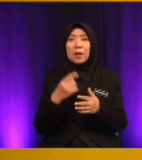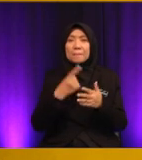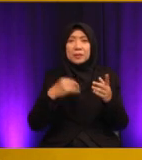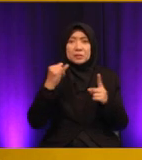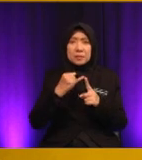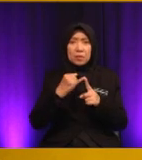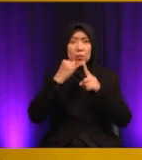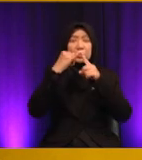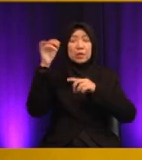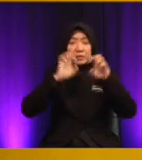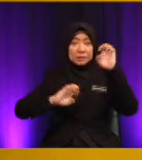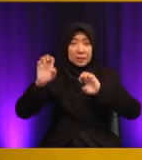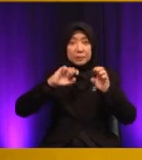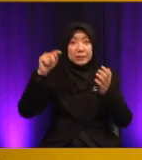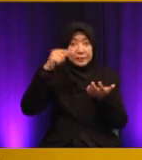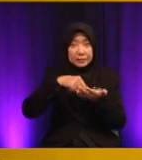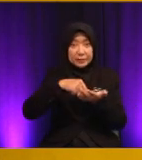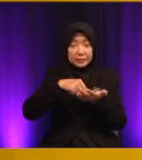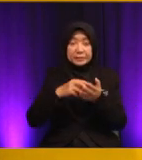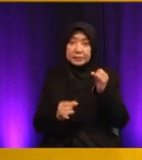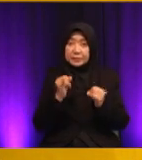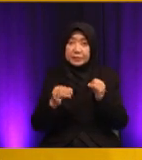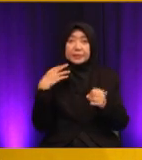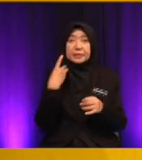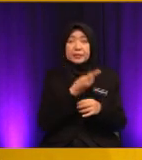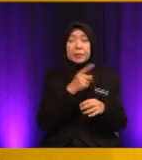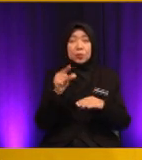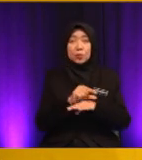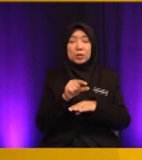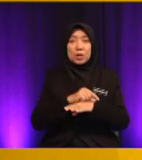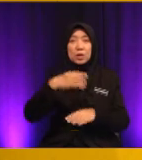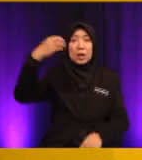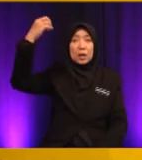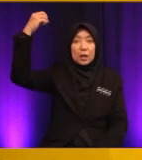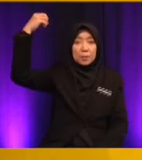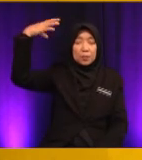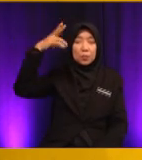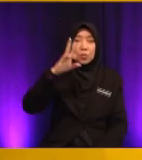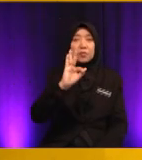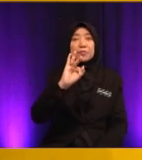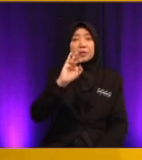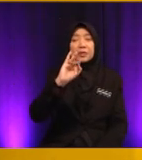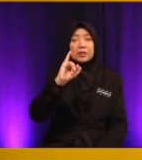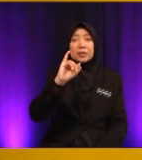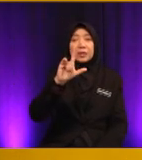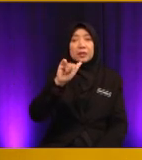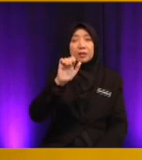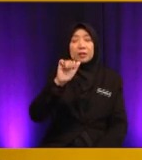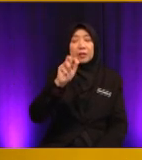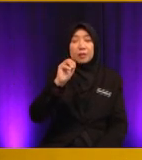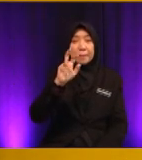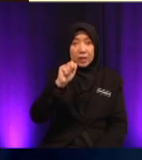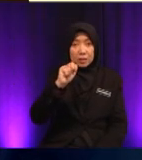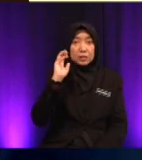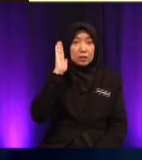eksperimen ini jika kita menggunakan lampu filamen ataupun cahaya yang dari pada jasa hitam tadi Oke kita